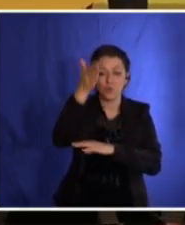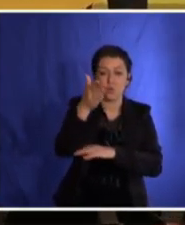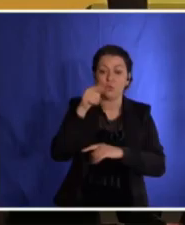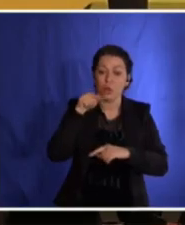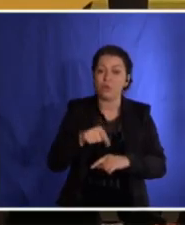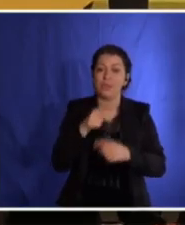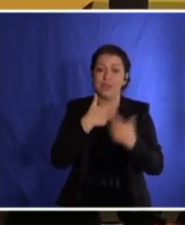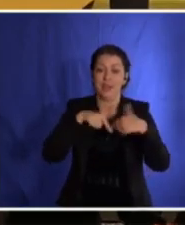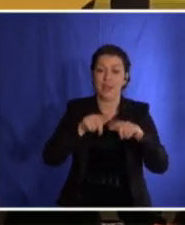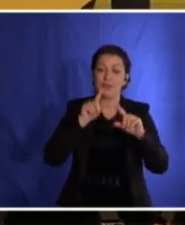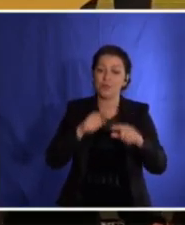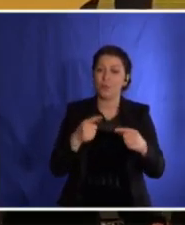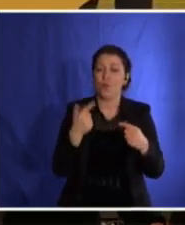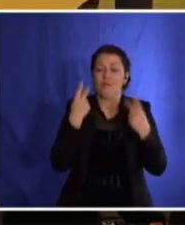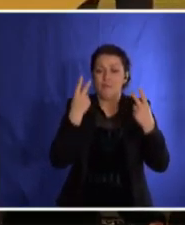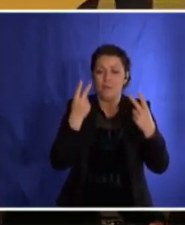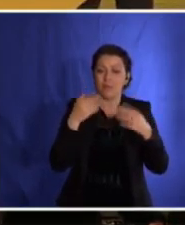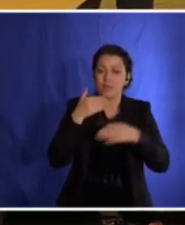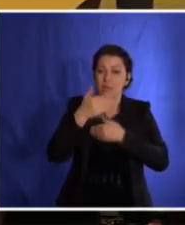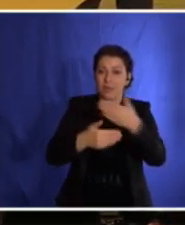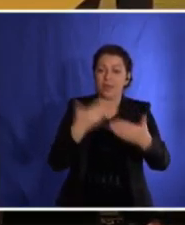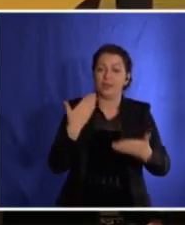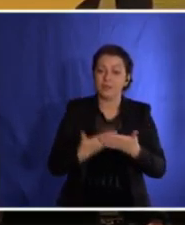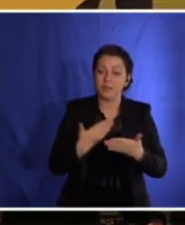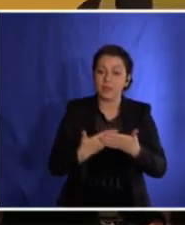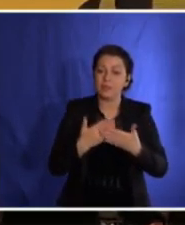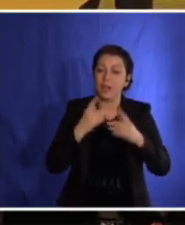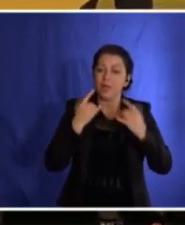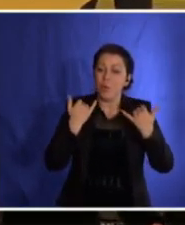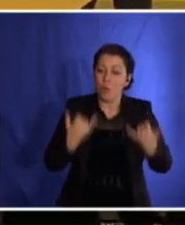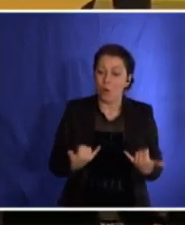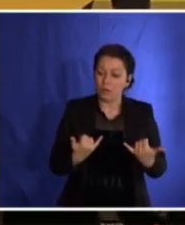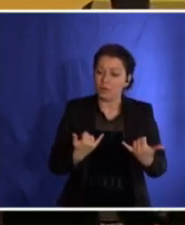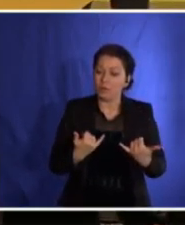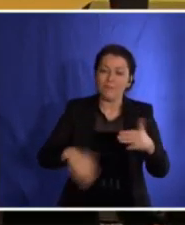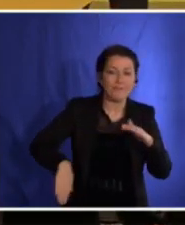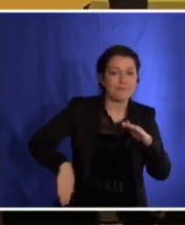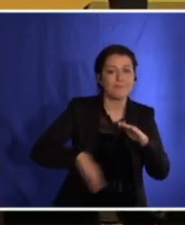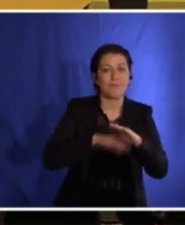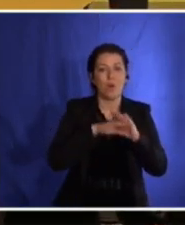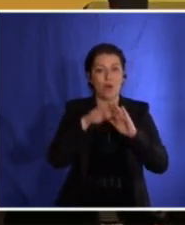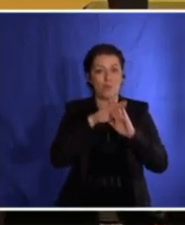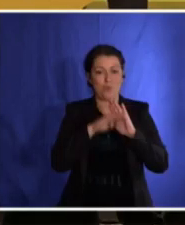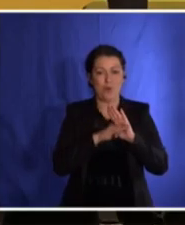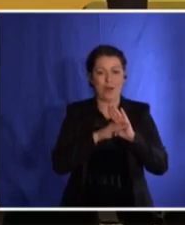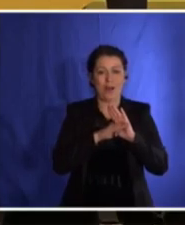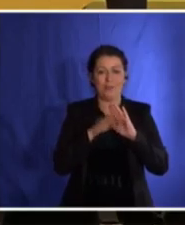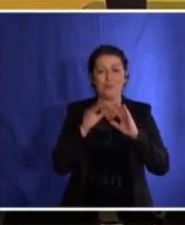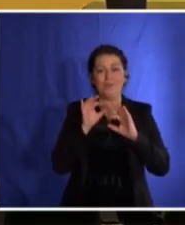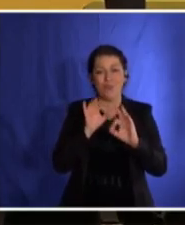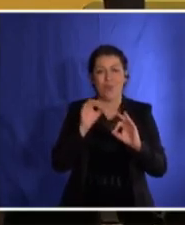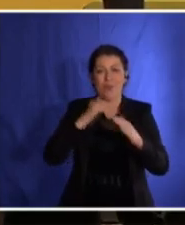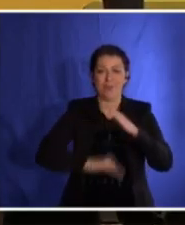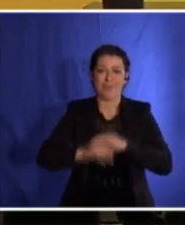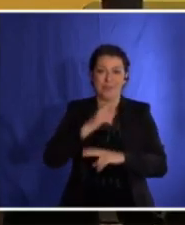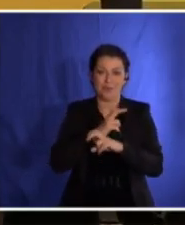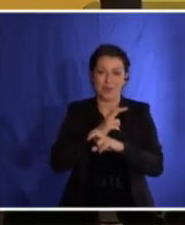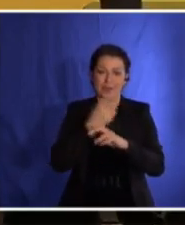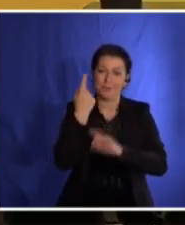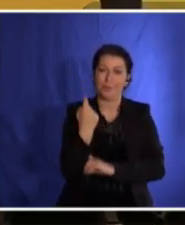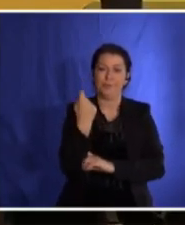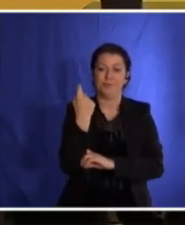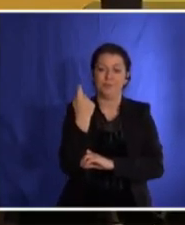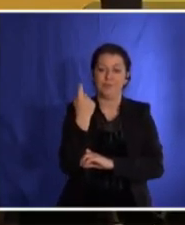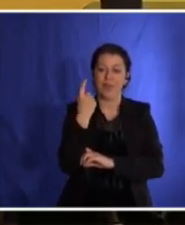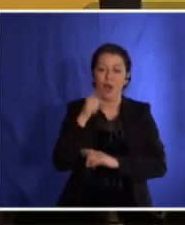wird. Starten wir heute mit vollem Programm für Niederösterreich, das uns in den nächsten Monaten begleiten wird.